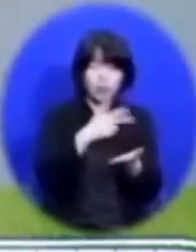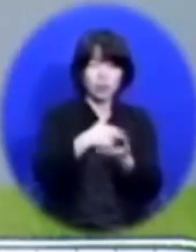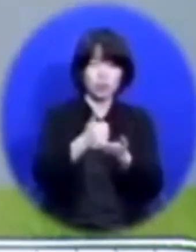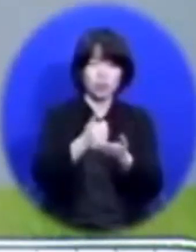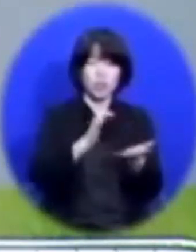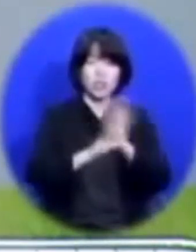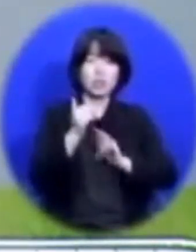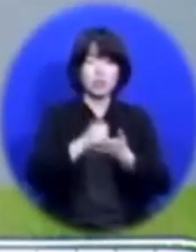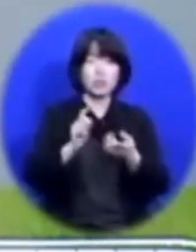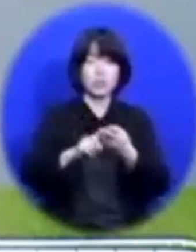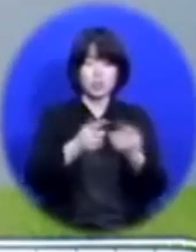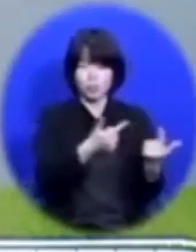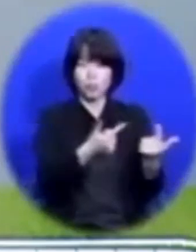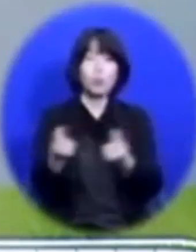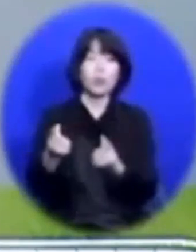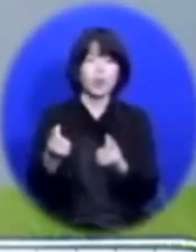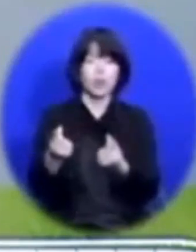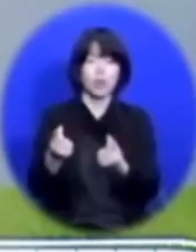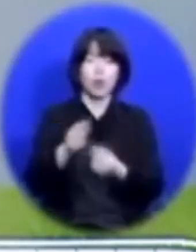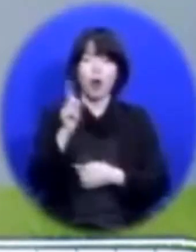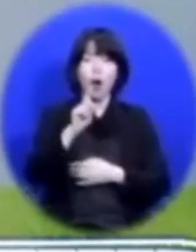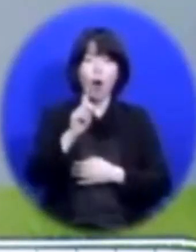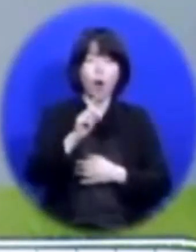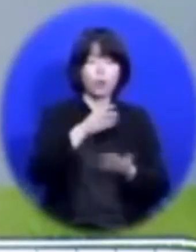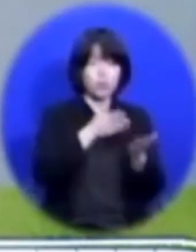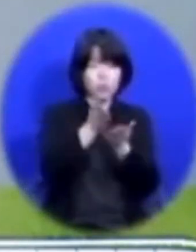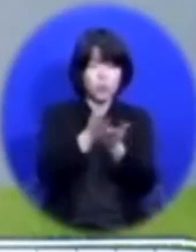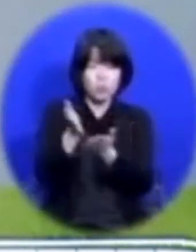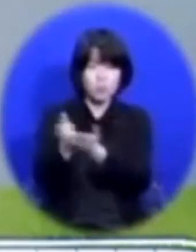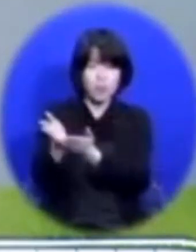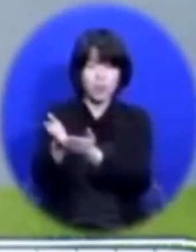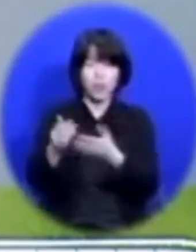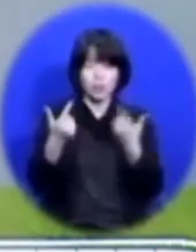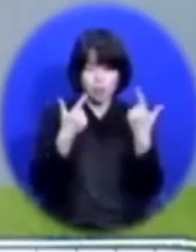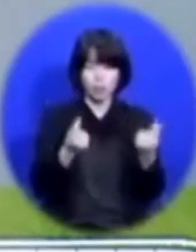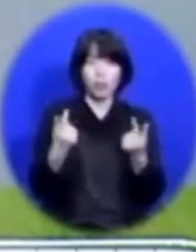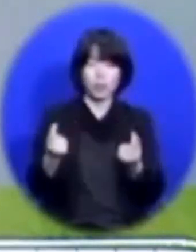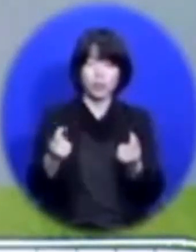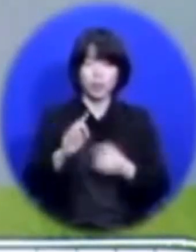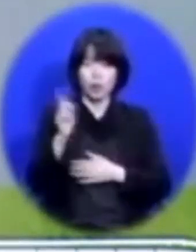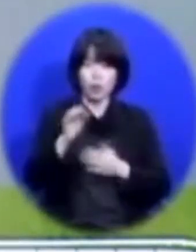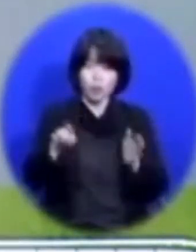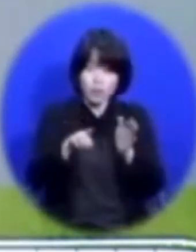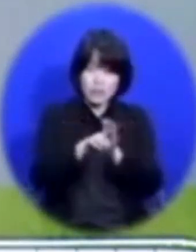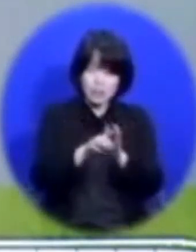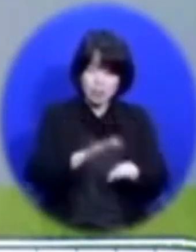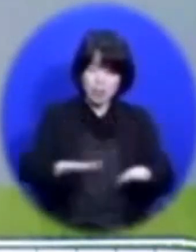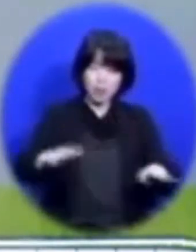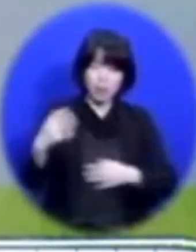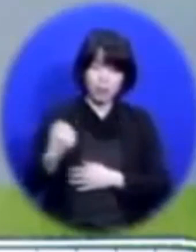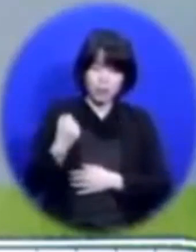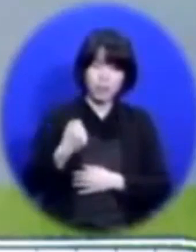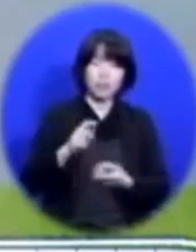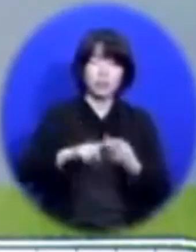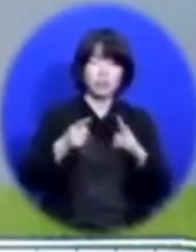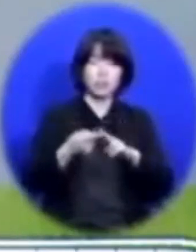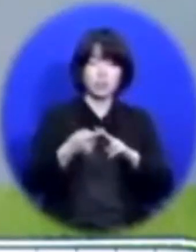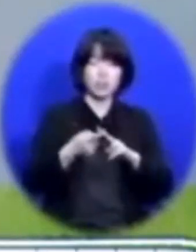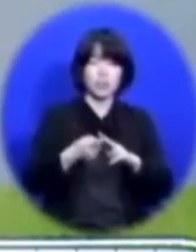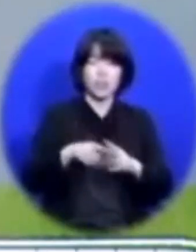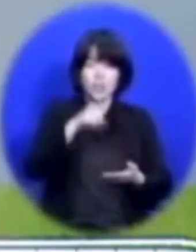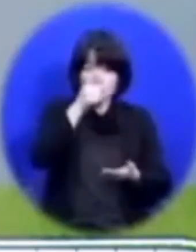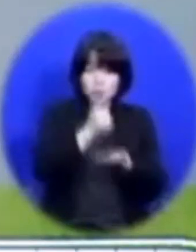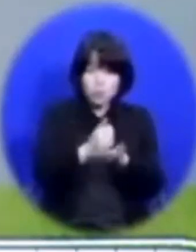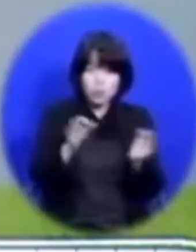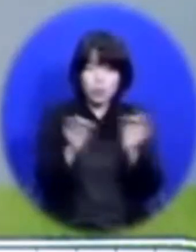모든사람은똑같습니다. 교파나종교적배경에관계없이 ,속죄의주님